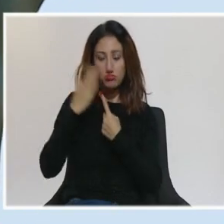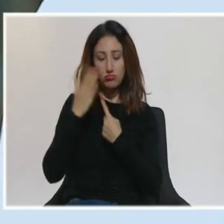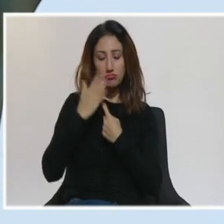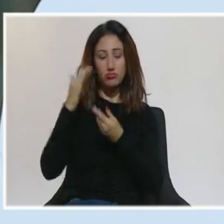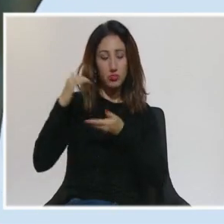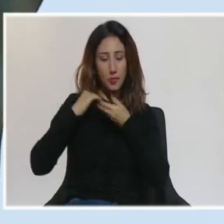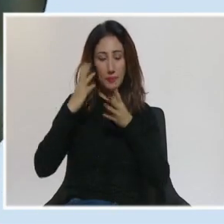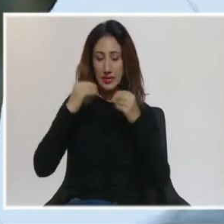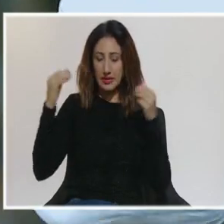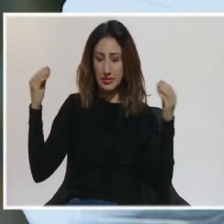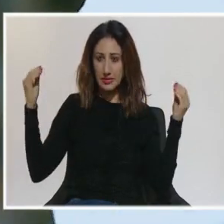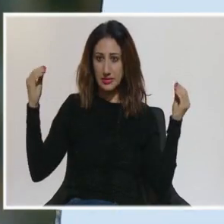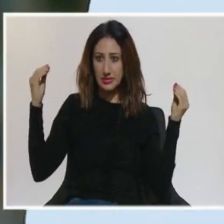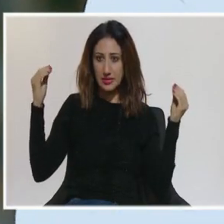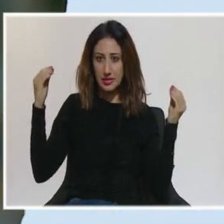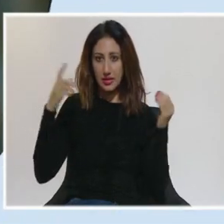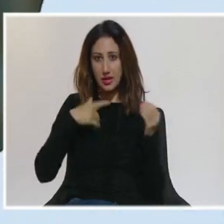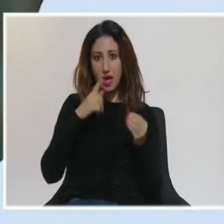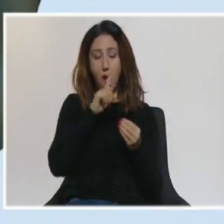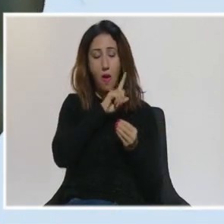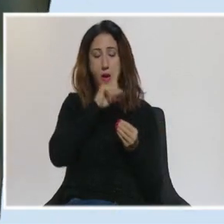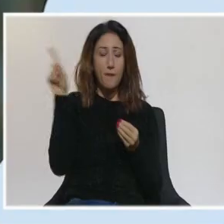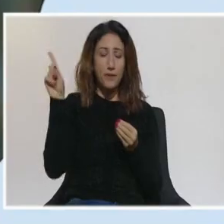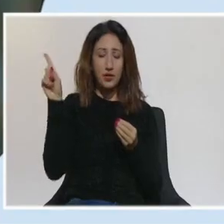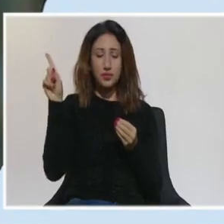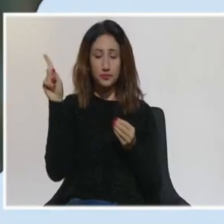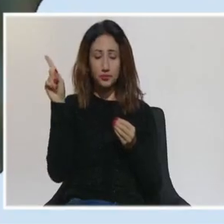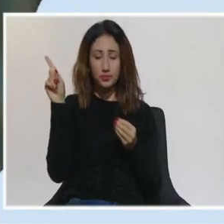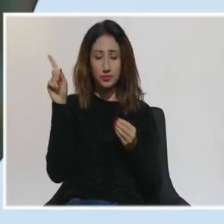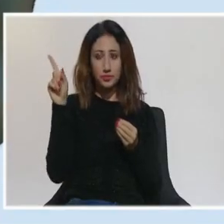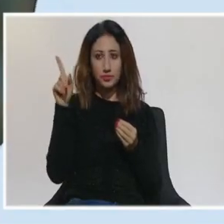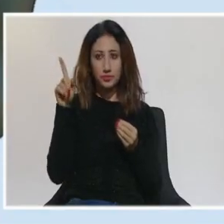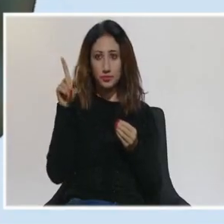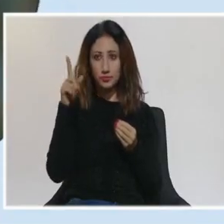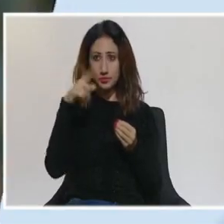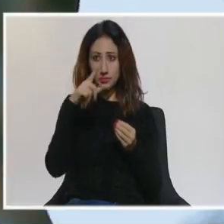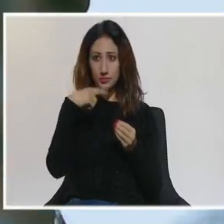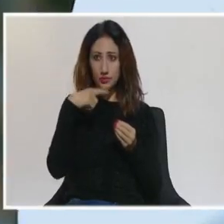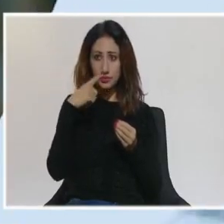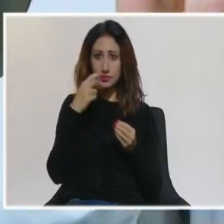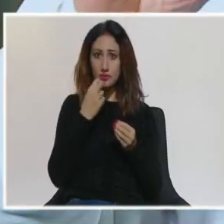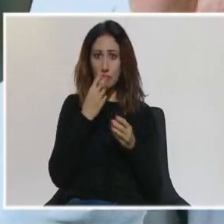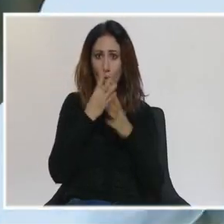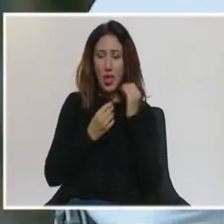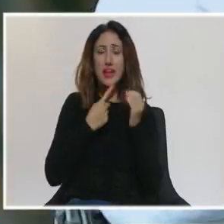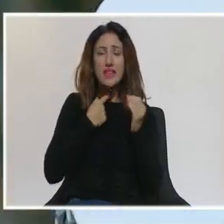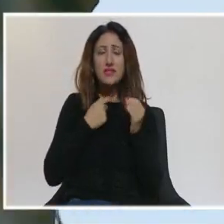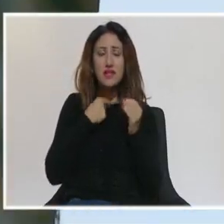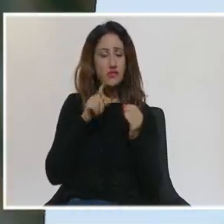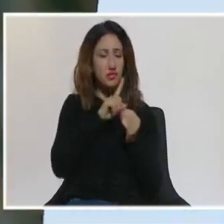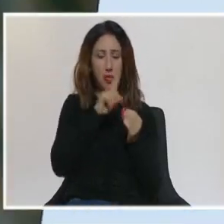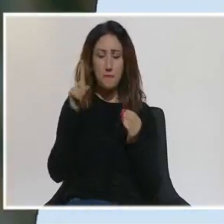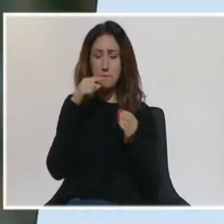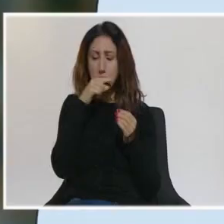شفت ده. فعمري في حياتي والله العظيم يا حاج ان انا ايه حكايه اني عندي ولد، انا قلت لها ايه